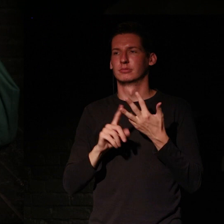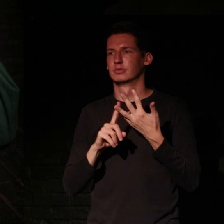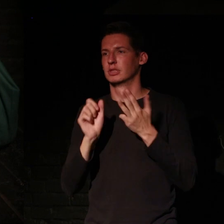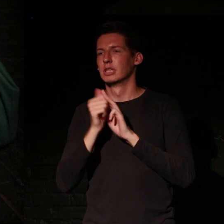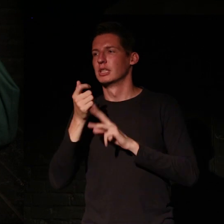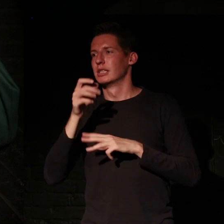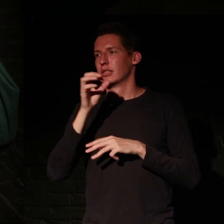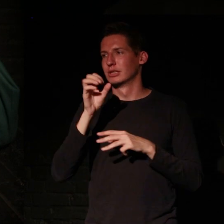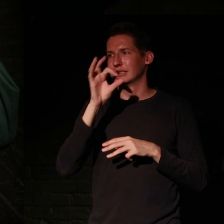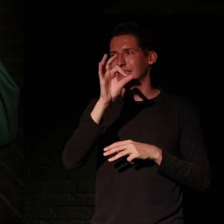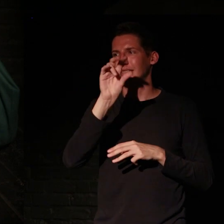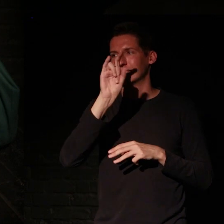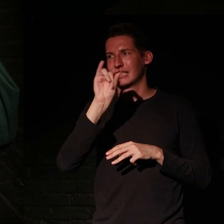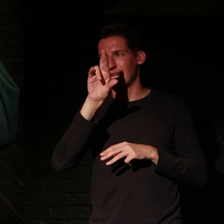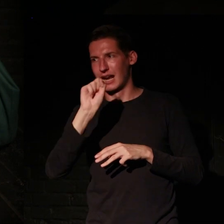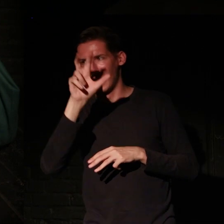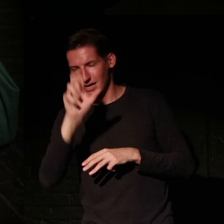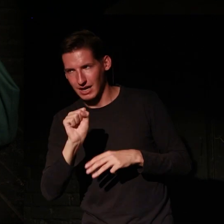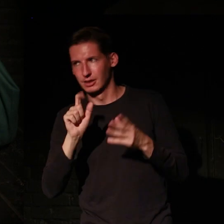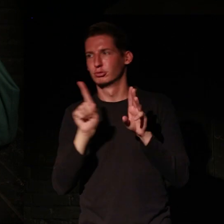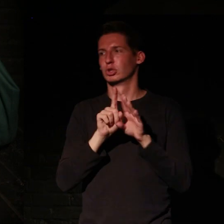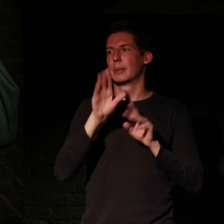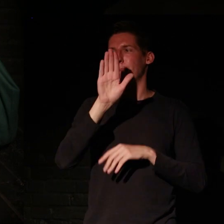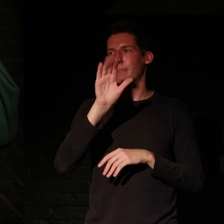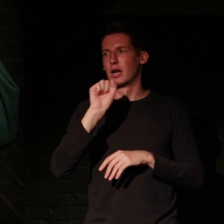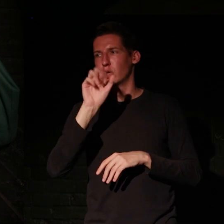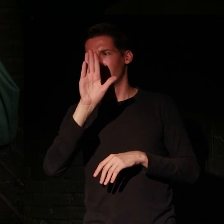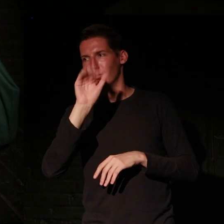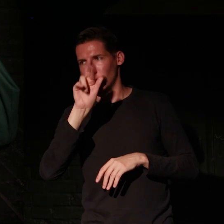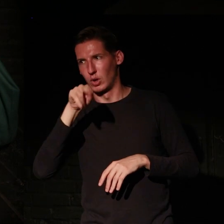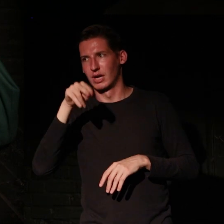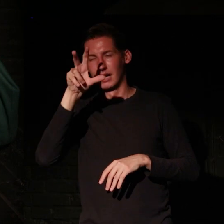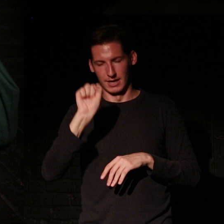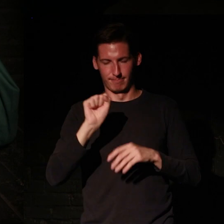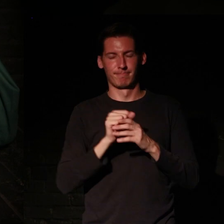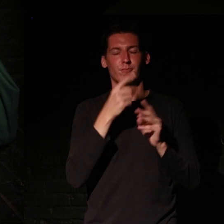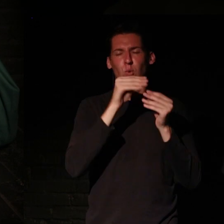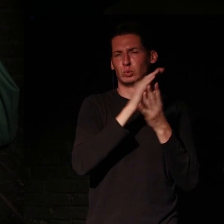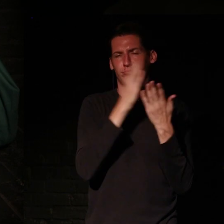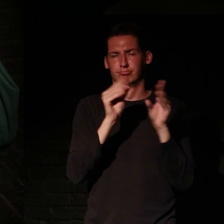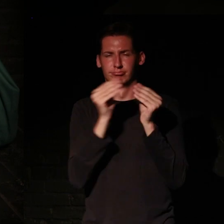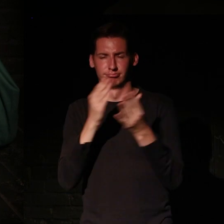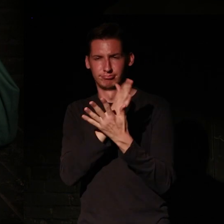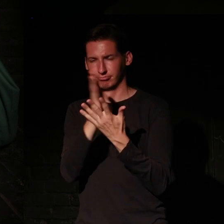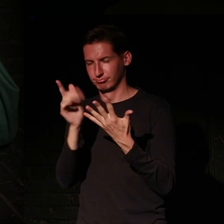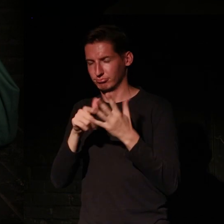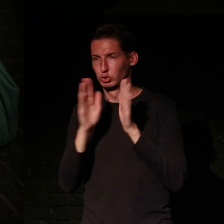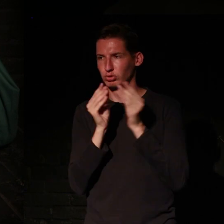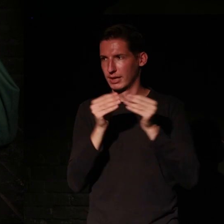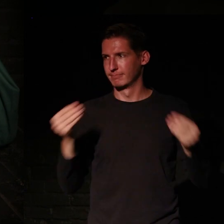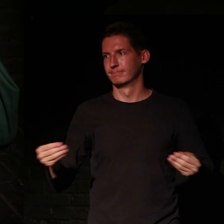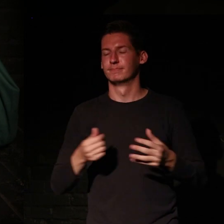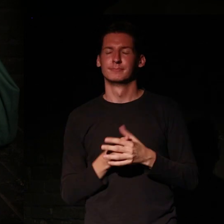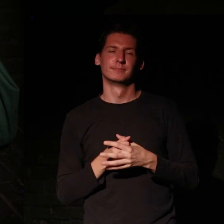Syracha, księga Barucha i dwie księgi machabejskie. Bardzo często się mówi też o tym,